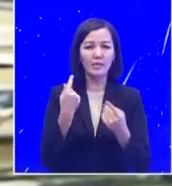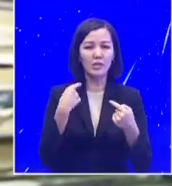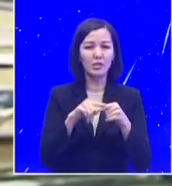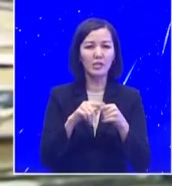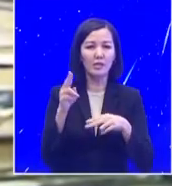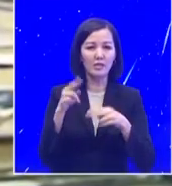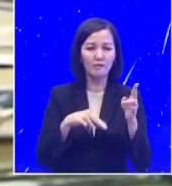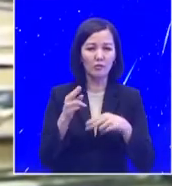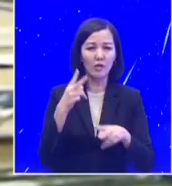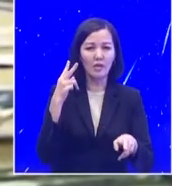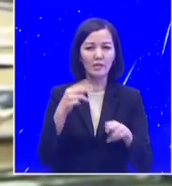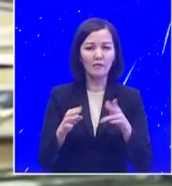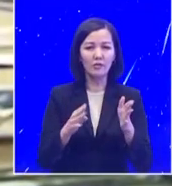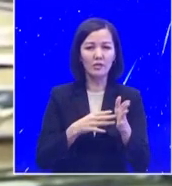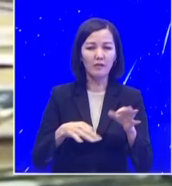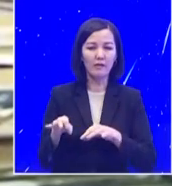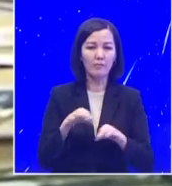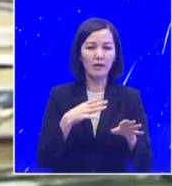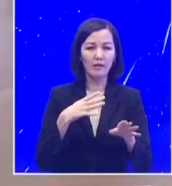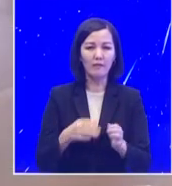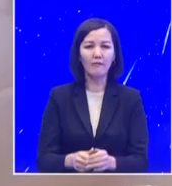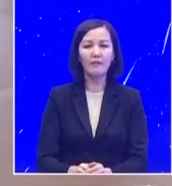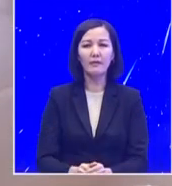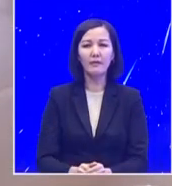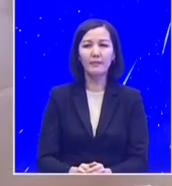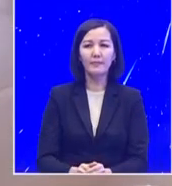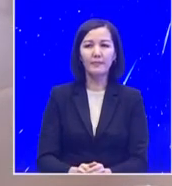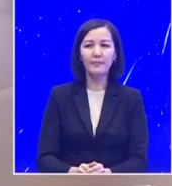и инженерной инфраструктуры. Завершены 9 проектов.